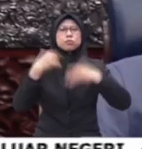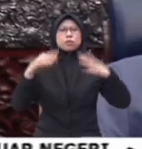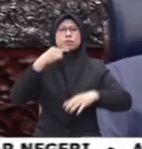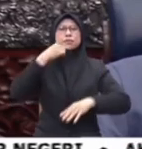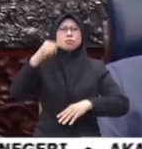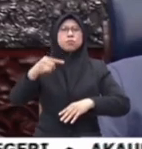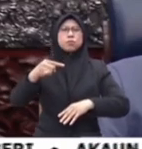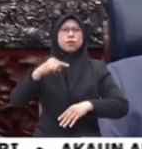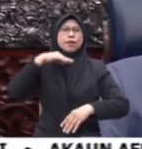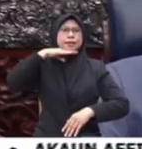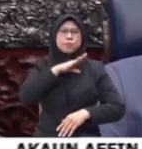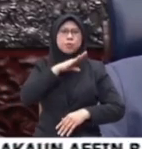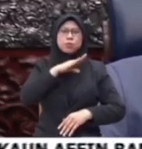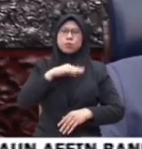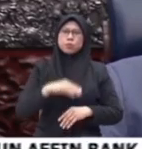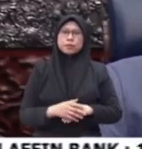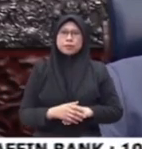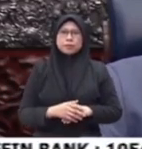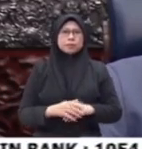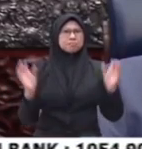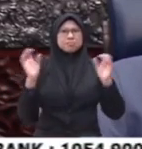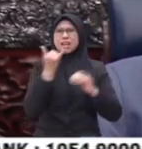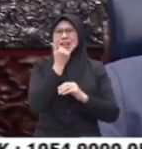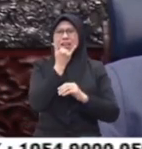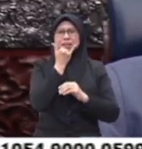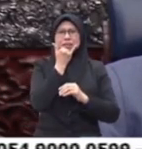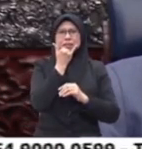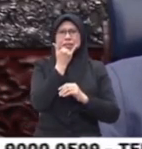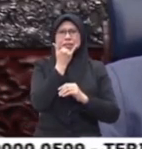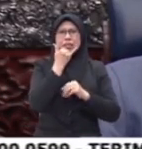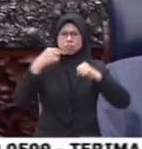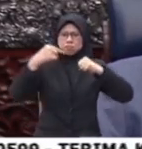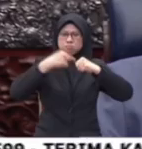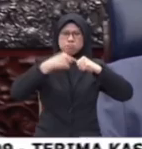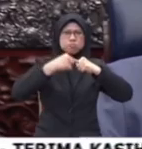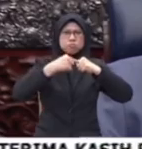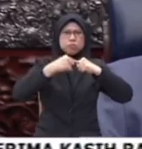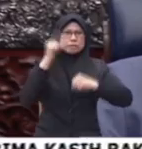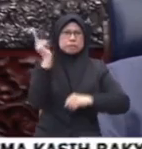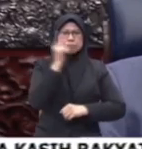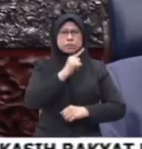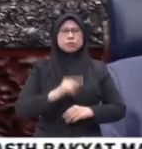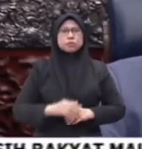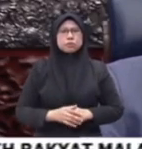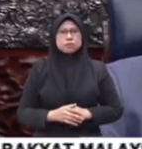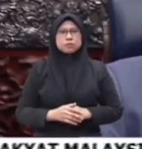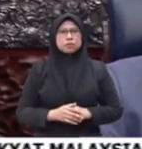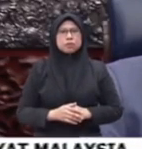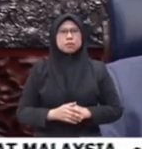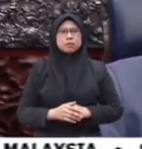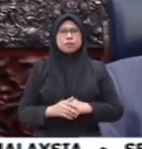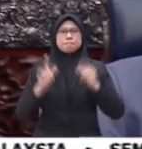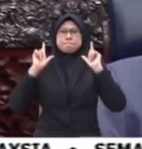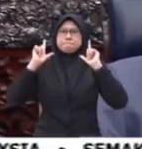itu, pembohongan, fitnah, tidak betul. Satu pertuduhan yang berat, nak